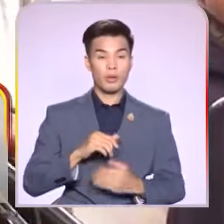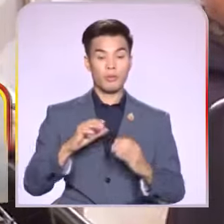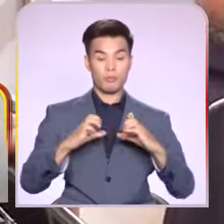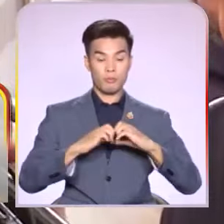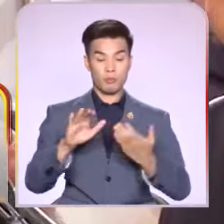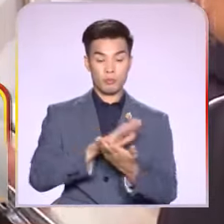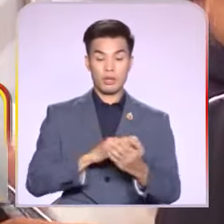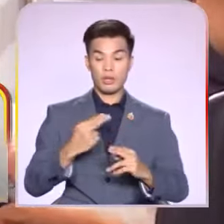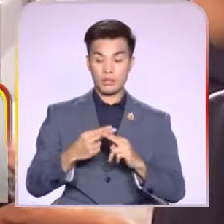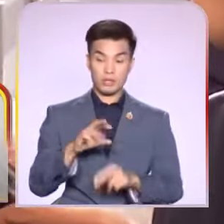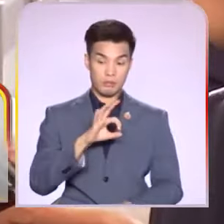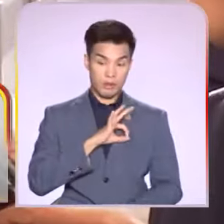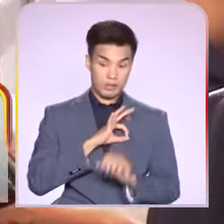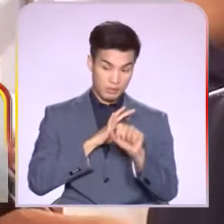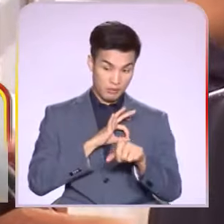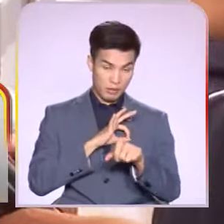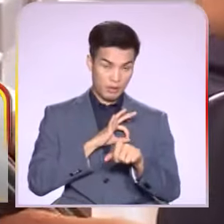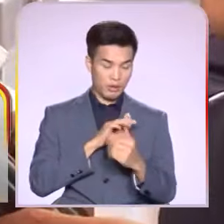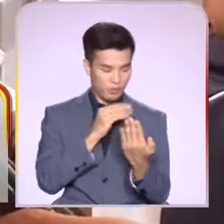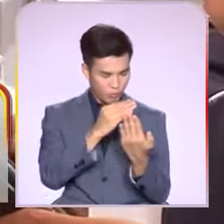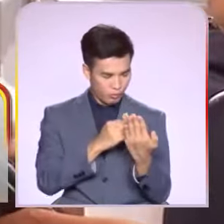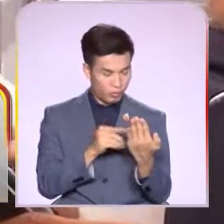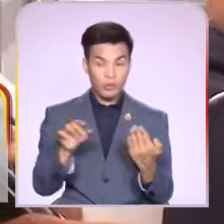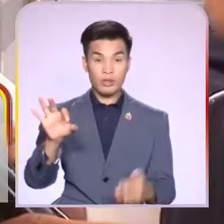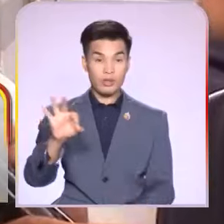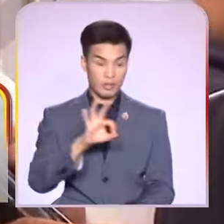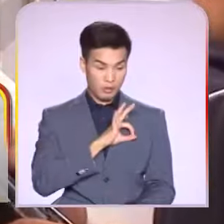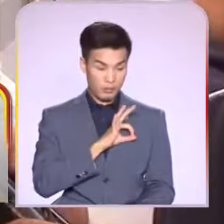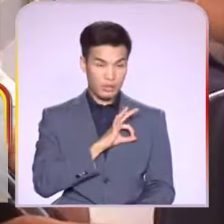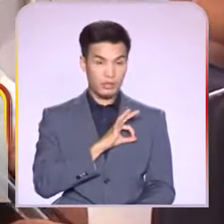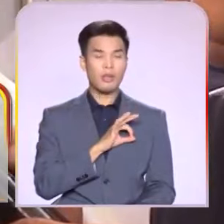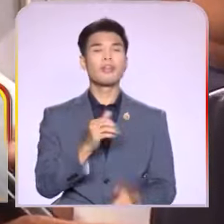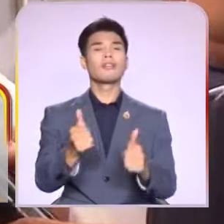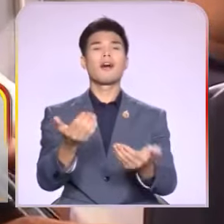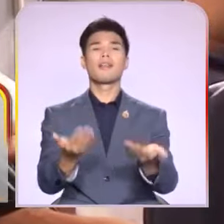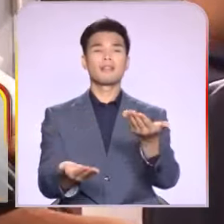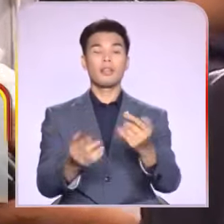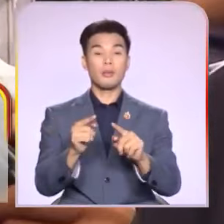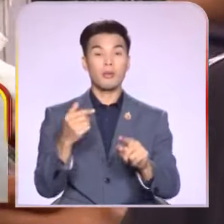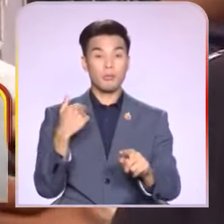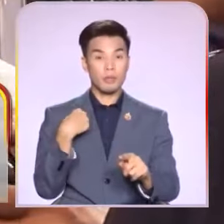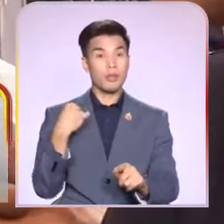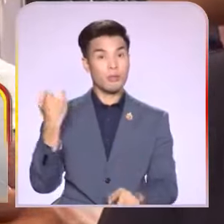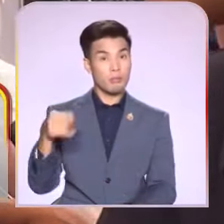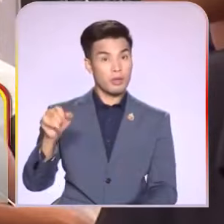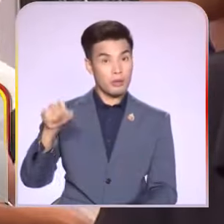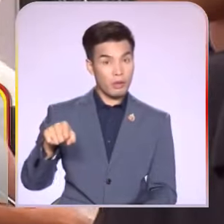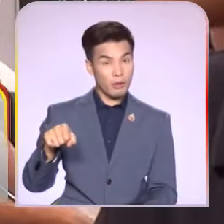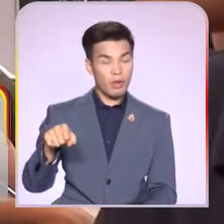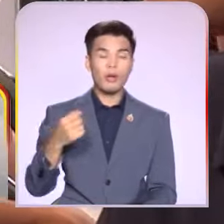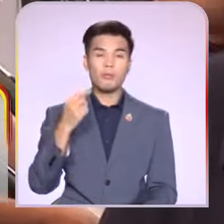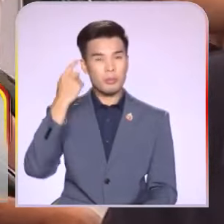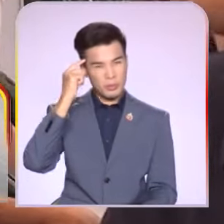รายชื่อเป็นสมาชิกอยู่หรือไม่คุณอนุทินบอกว่าความเป็นสมาชิกพรรคใครก็เป็นได้แต่มีความผิดหรือไม่นั้นก็ยังไม่ท